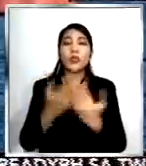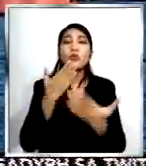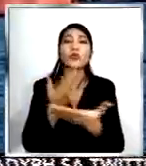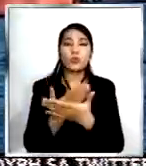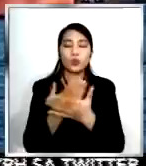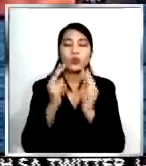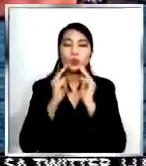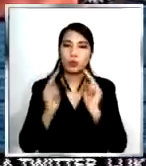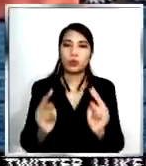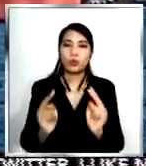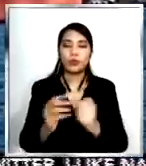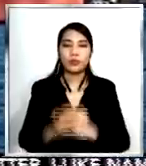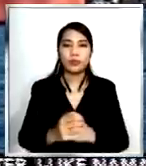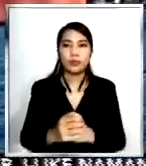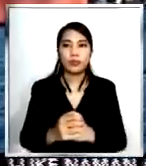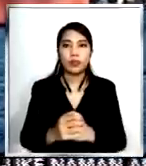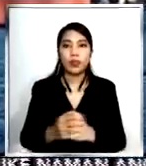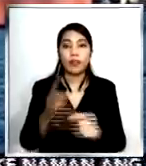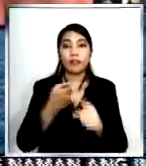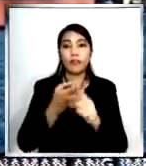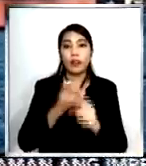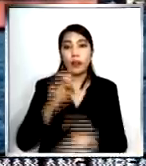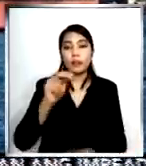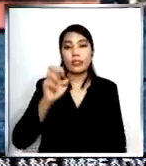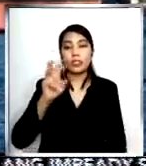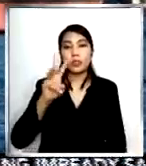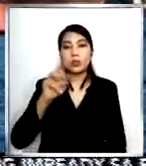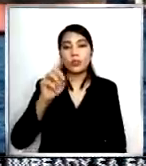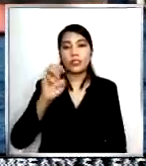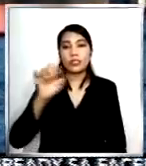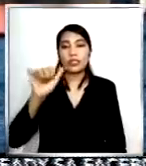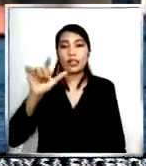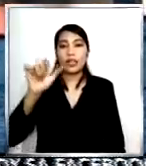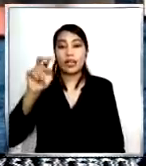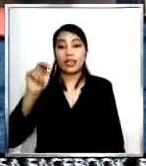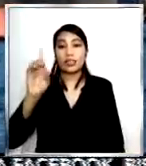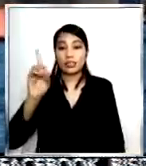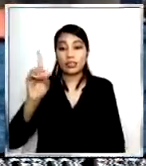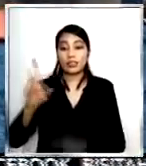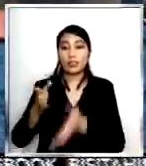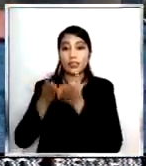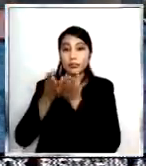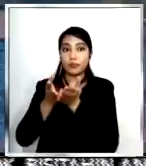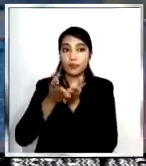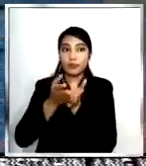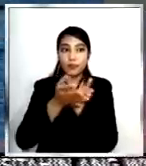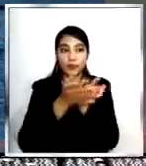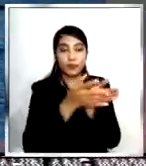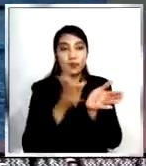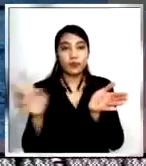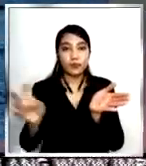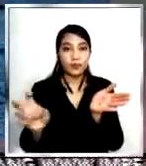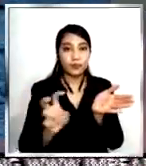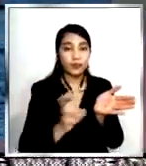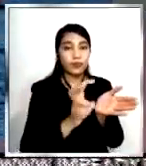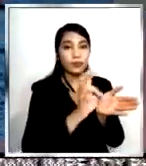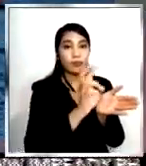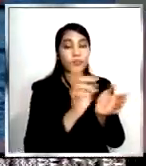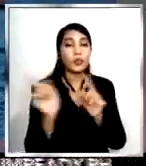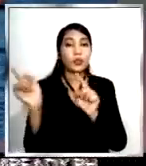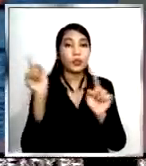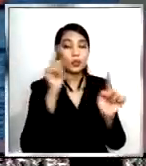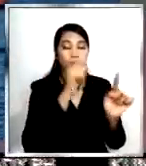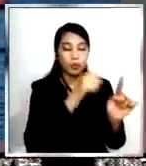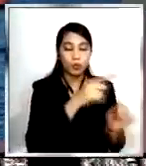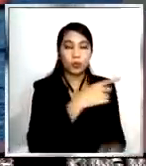New Zealand ang cargo ship noong August 14 patungong Port of Jingtang sa Tangshan, China. 43 ang crew member